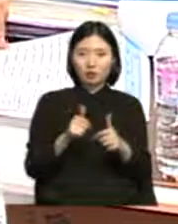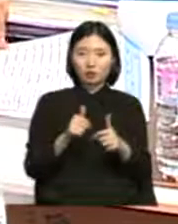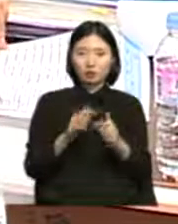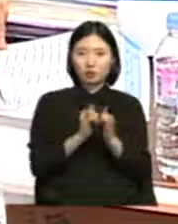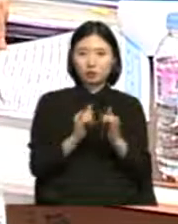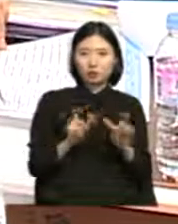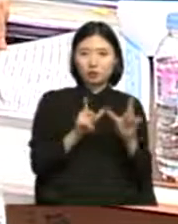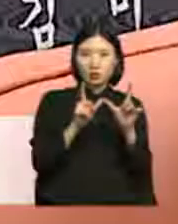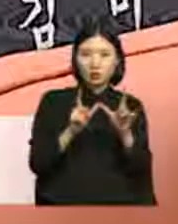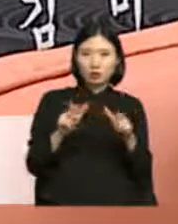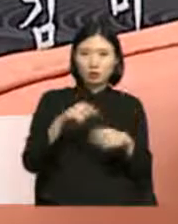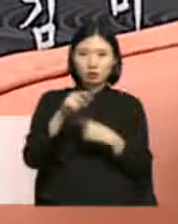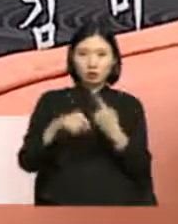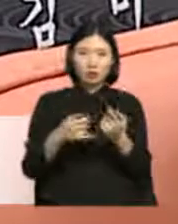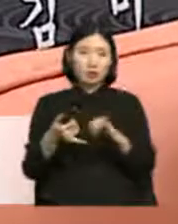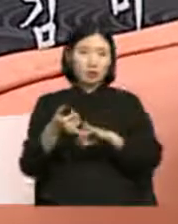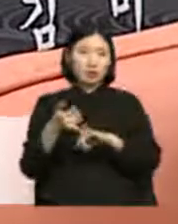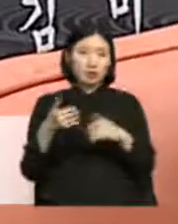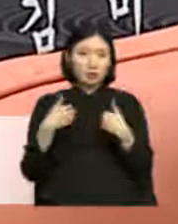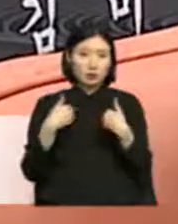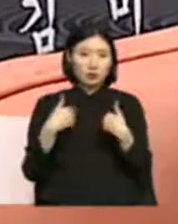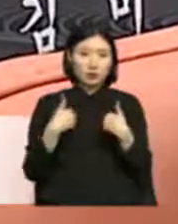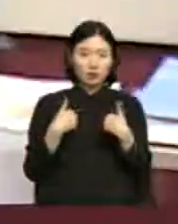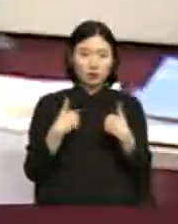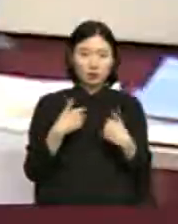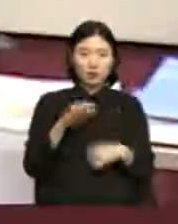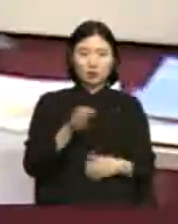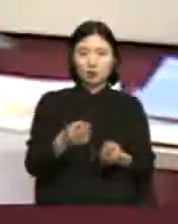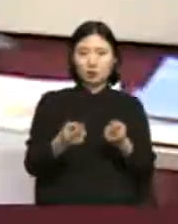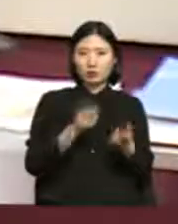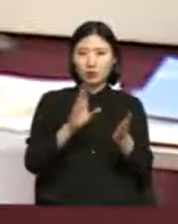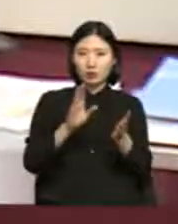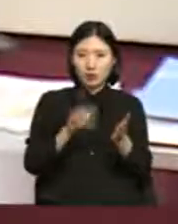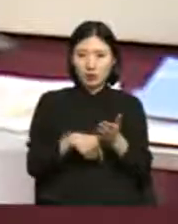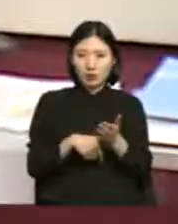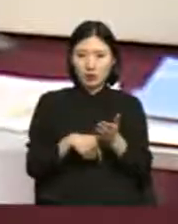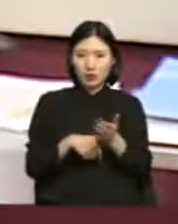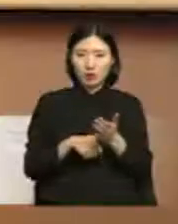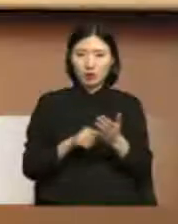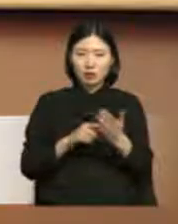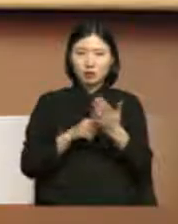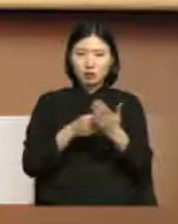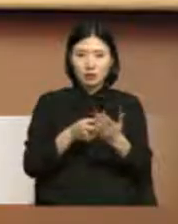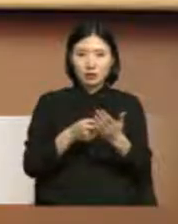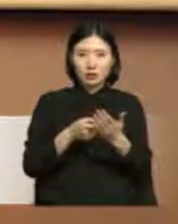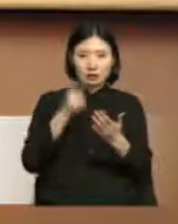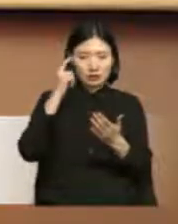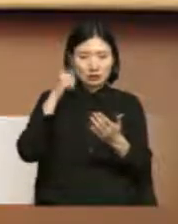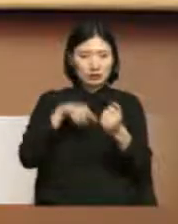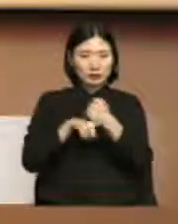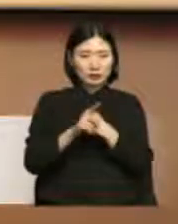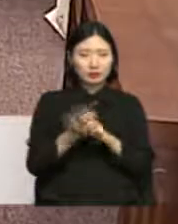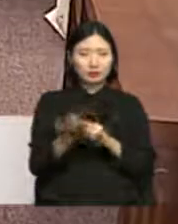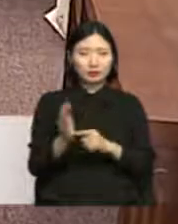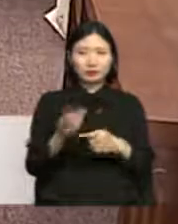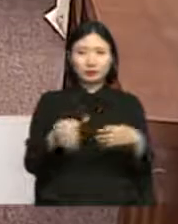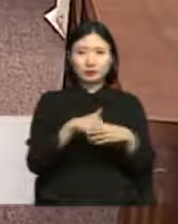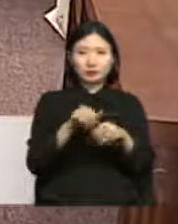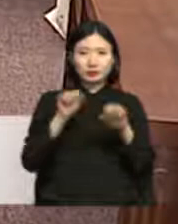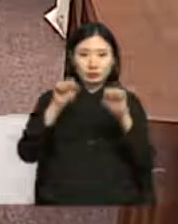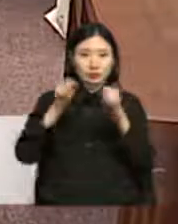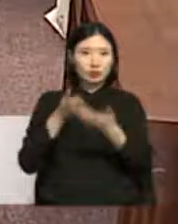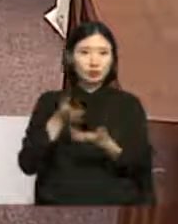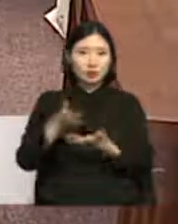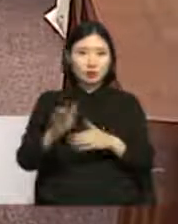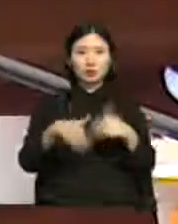생활과 구정 운영에 반드시 필요하다 며 재수 조정시 관철 시키겠다는 의지를 보였습니다 특히 문화체육과 에